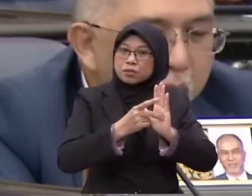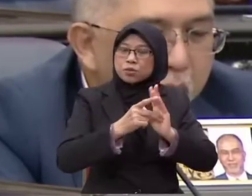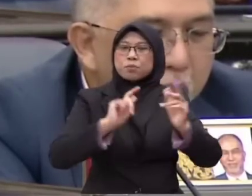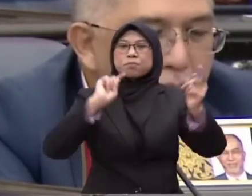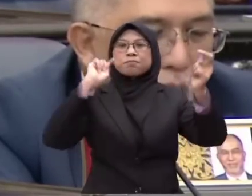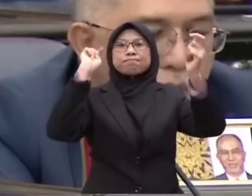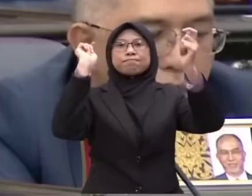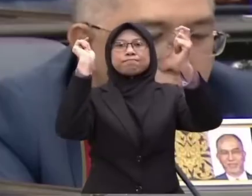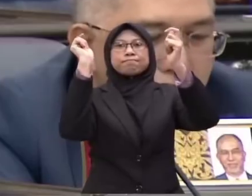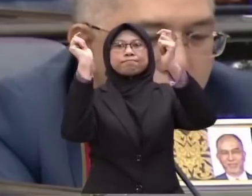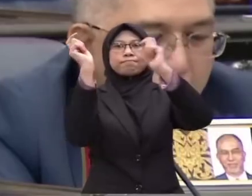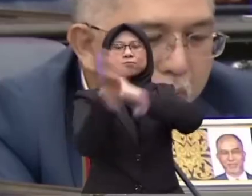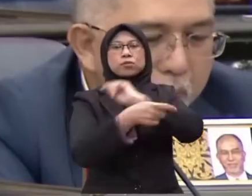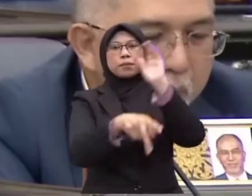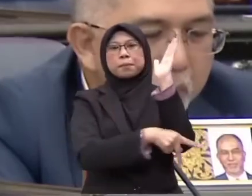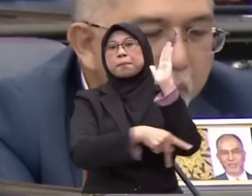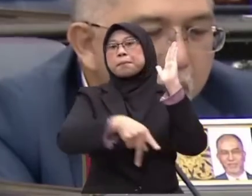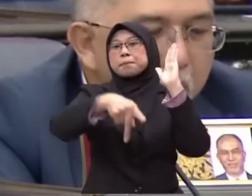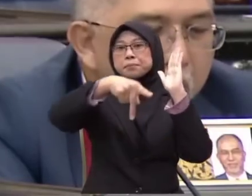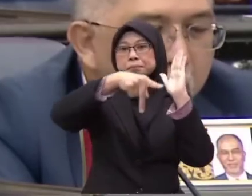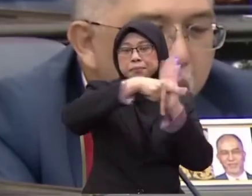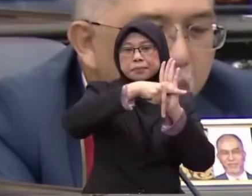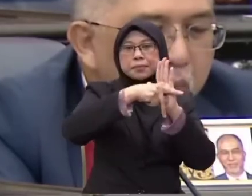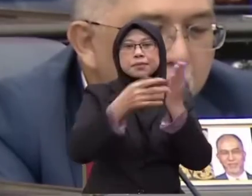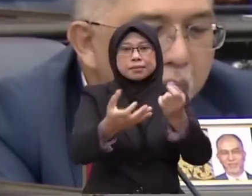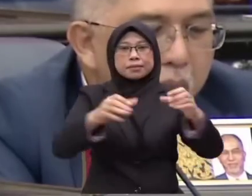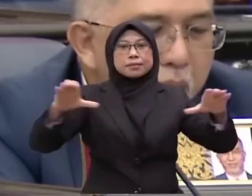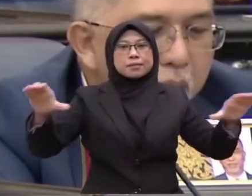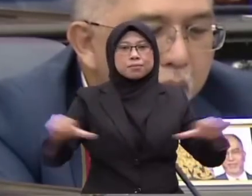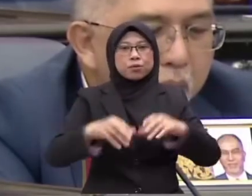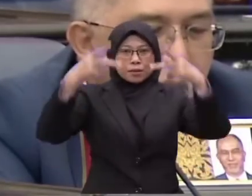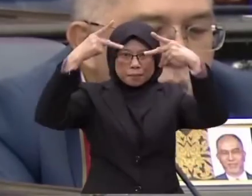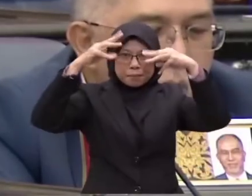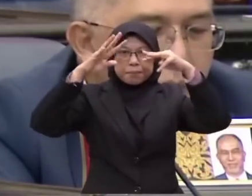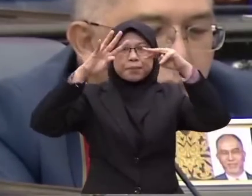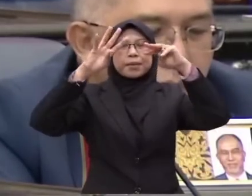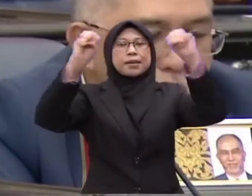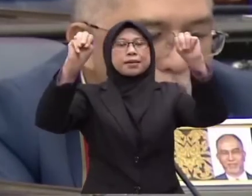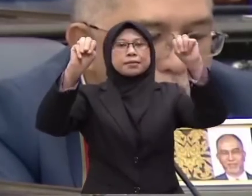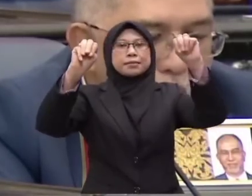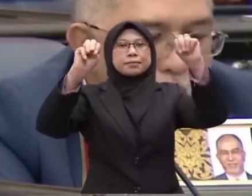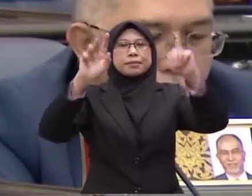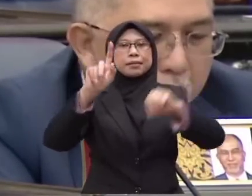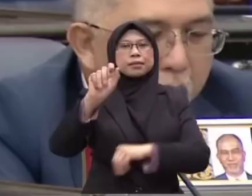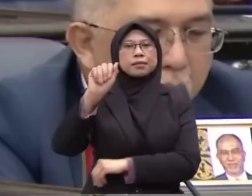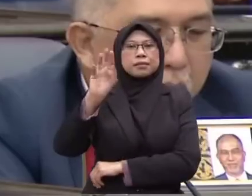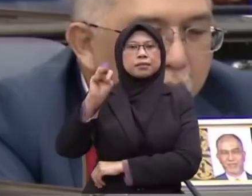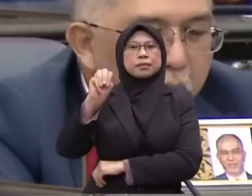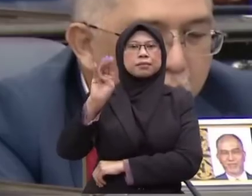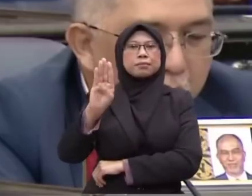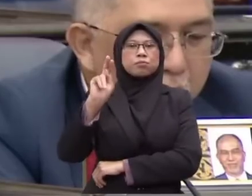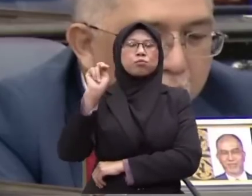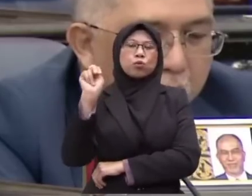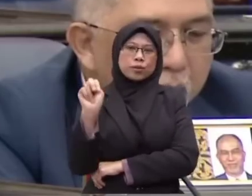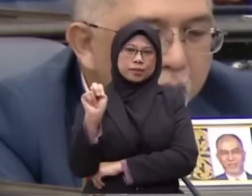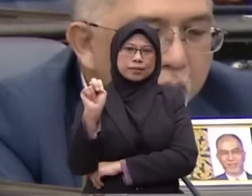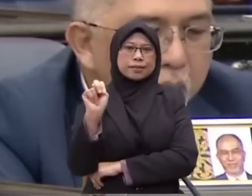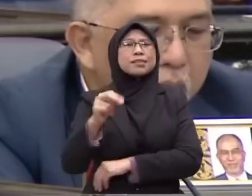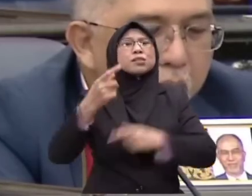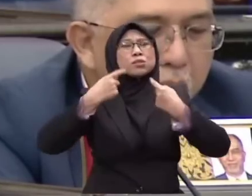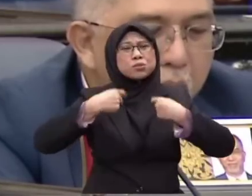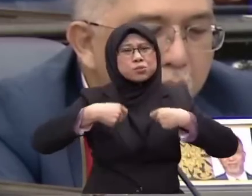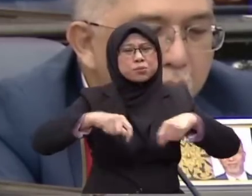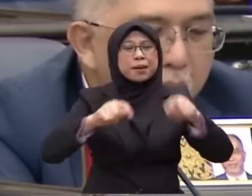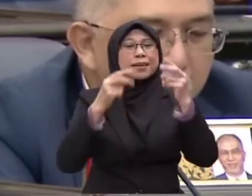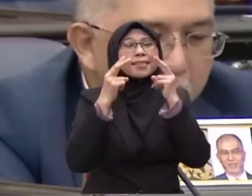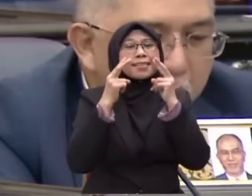reformasi parlimen yang nak dilakukan oleh Perdana Menteri Tambun, YB Tambun. Jadi kita cubalah